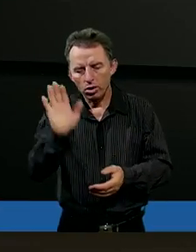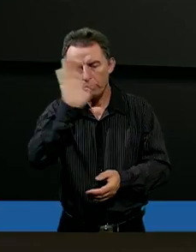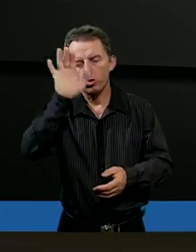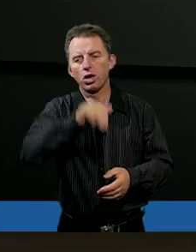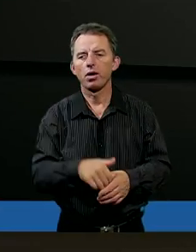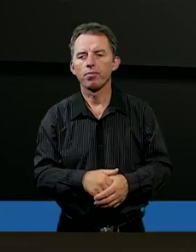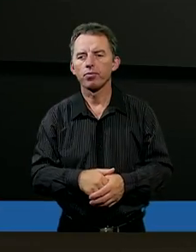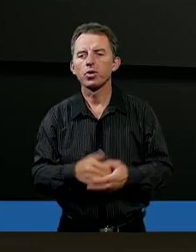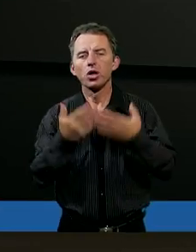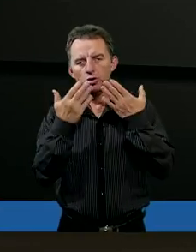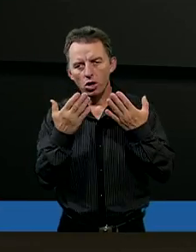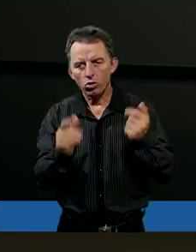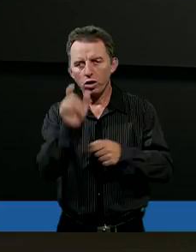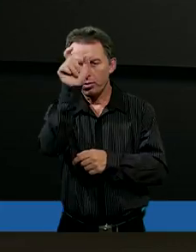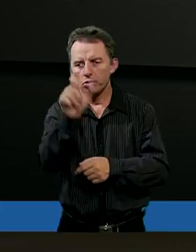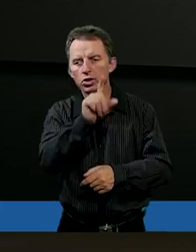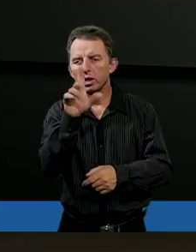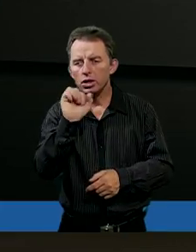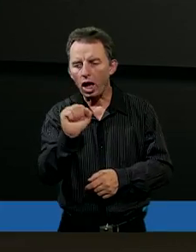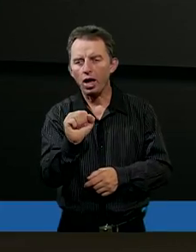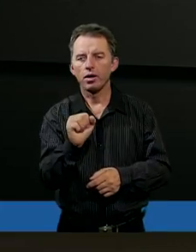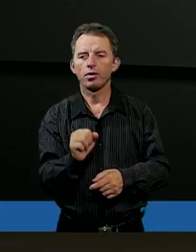Boże, dziękujemy Ci za